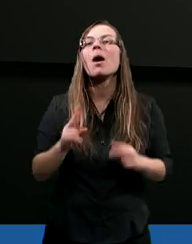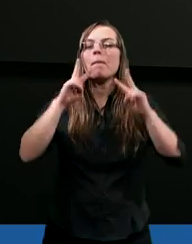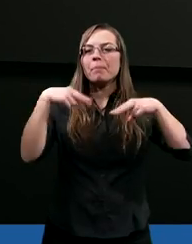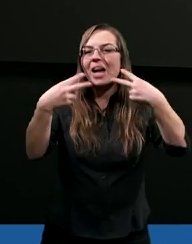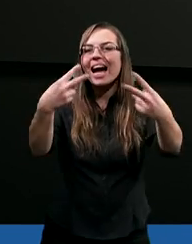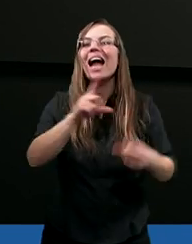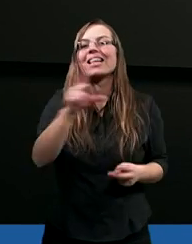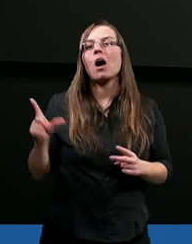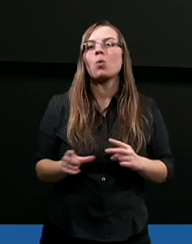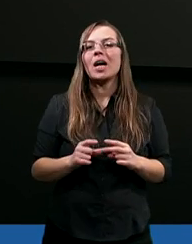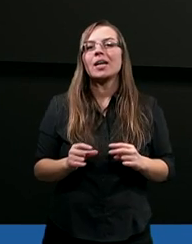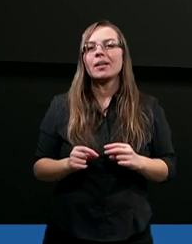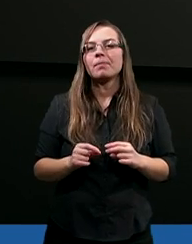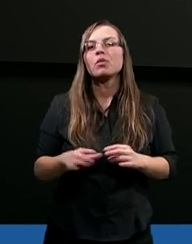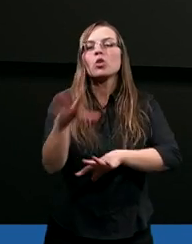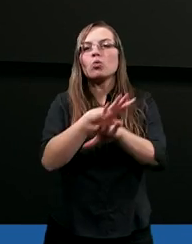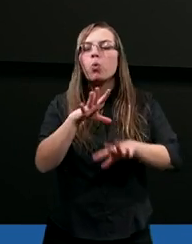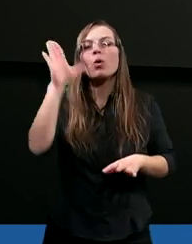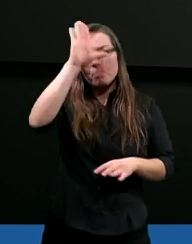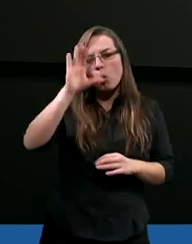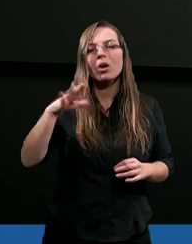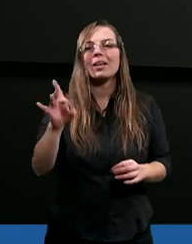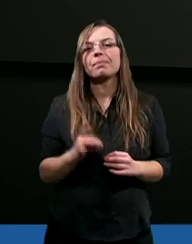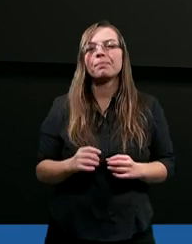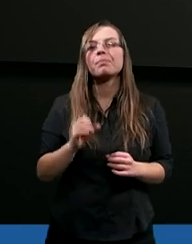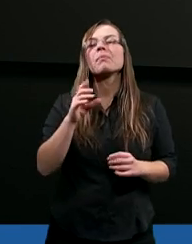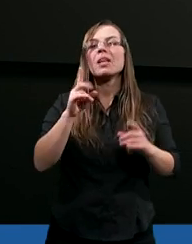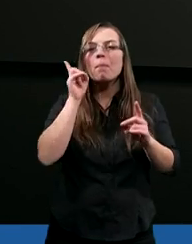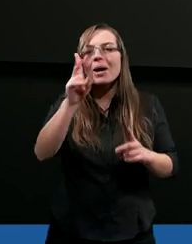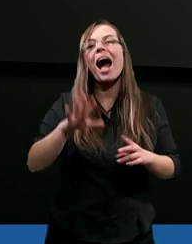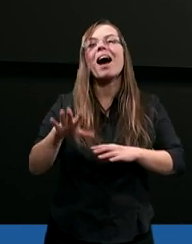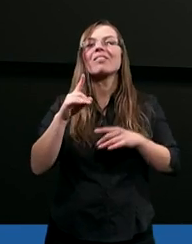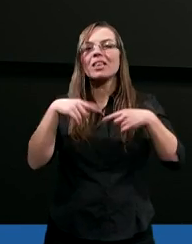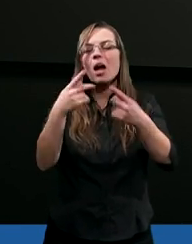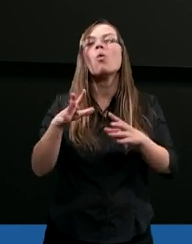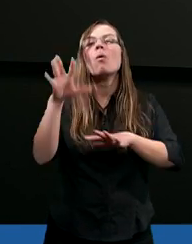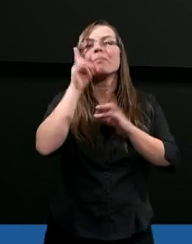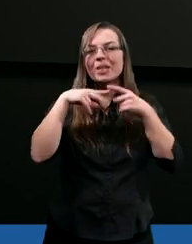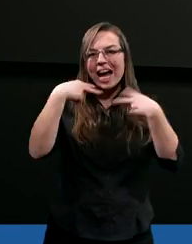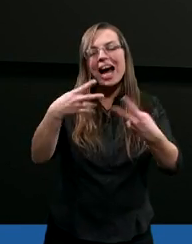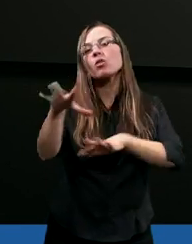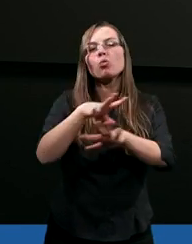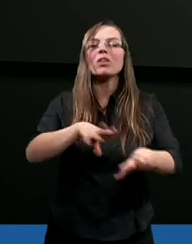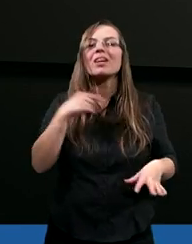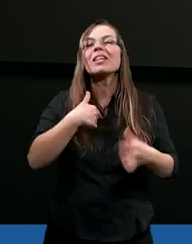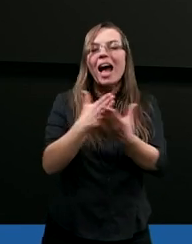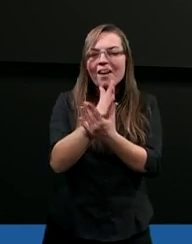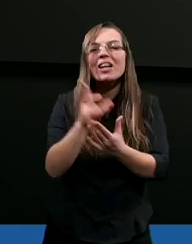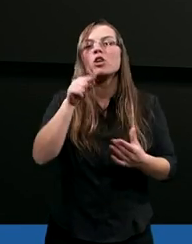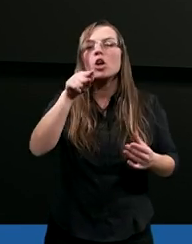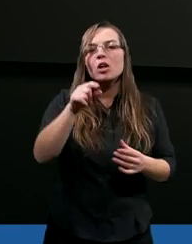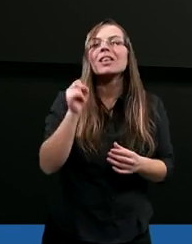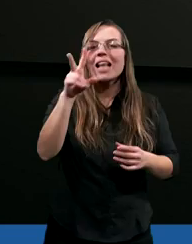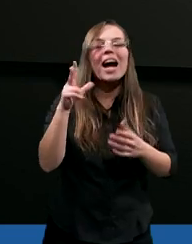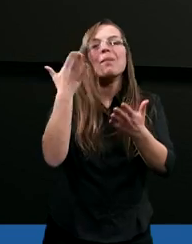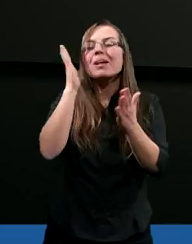przekazał Bóg. Prawdę przekazał Duch Święty. Ja wierzę, że będą to